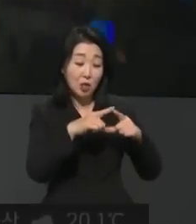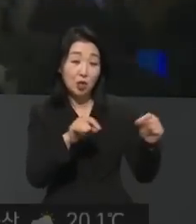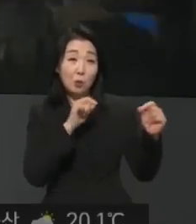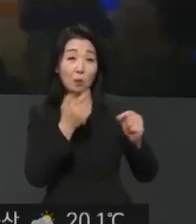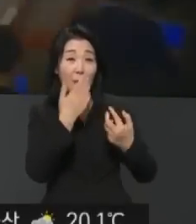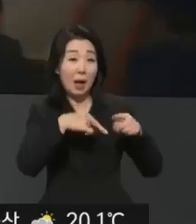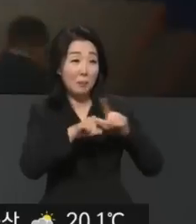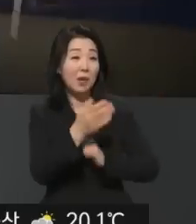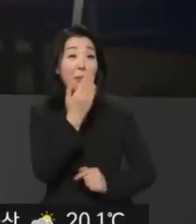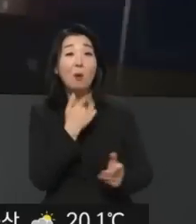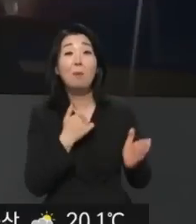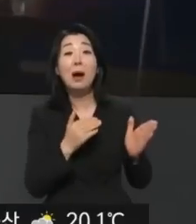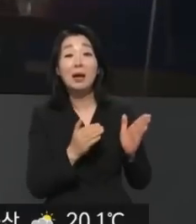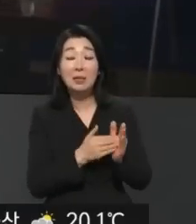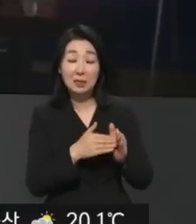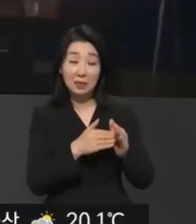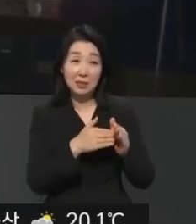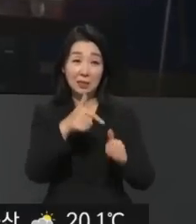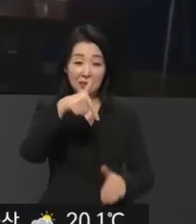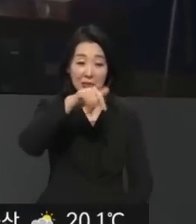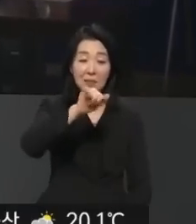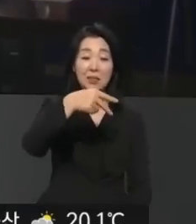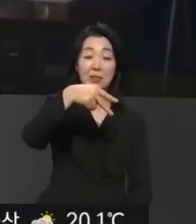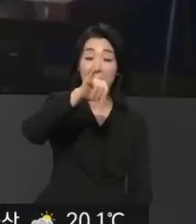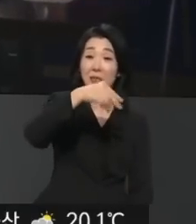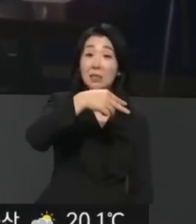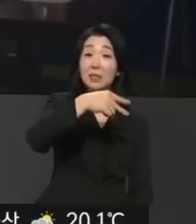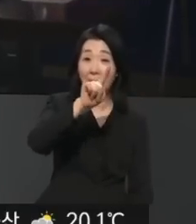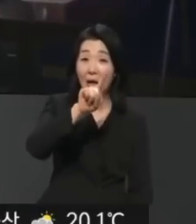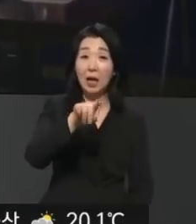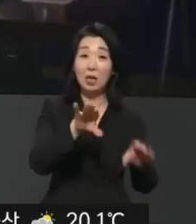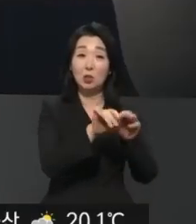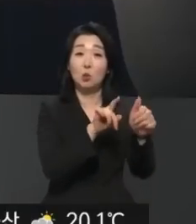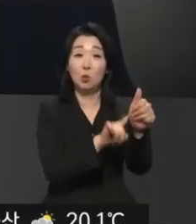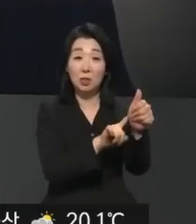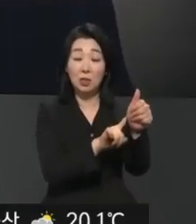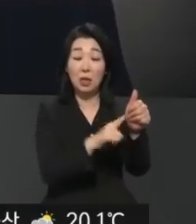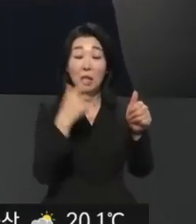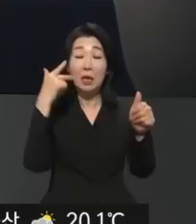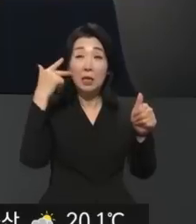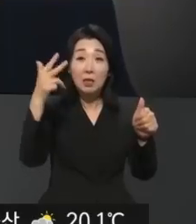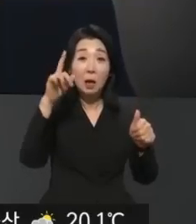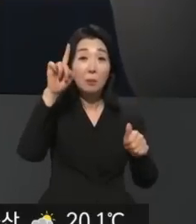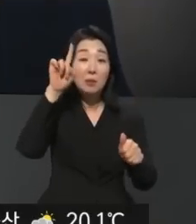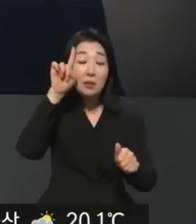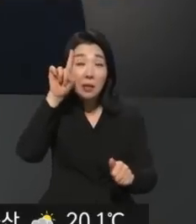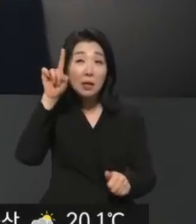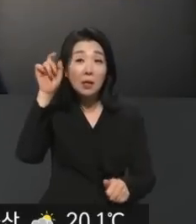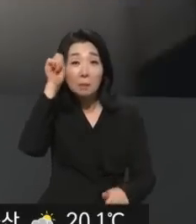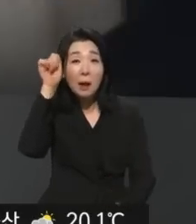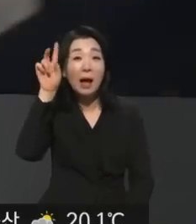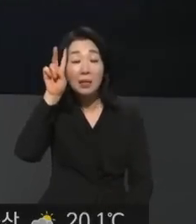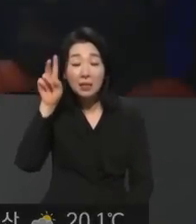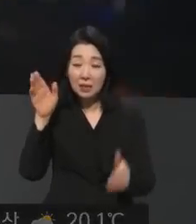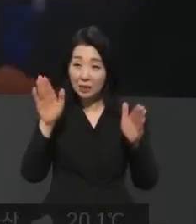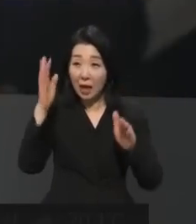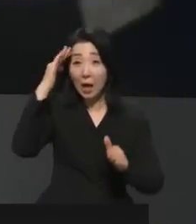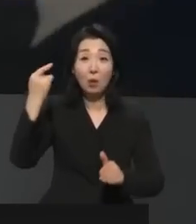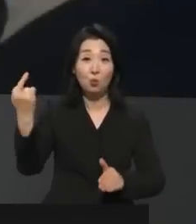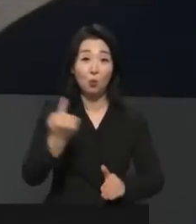총리가 아닐까 싶은데요. 양국은 기시다 총리가 다음 주 1박 2일 일정으로 우리나라를 찾는다고 공식